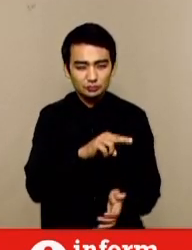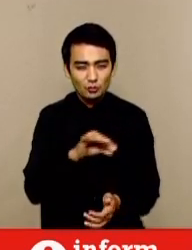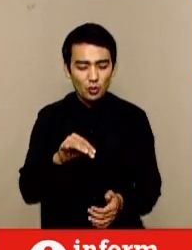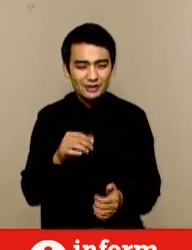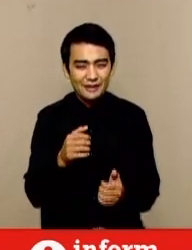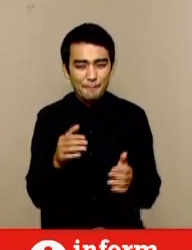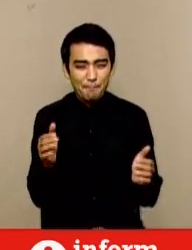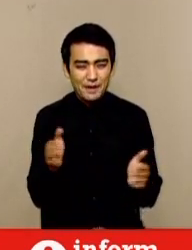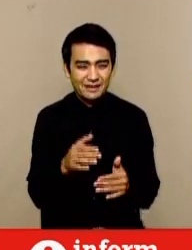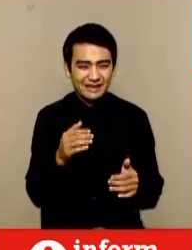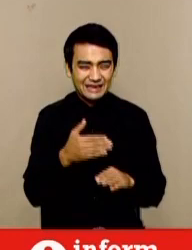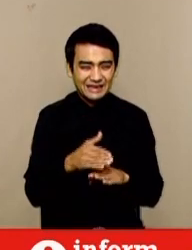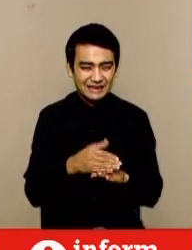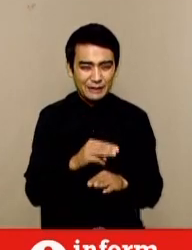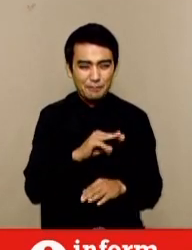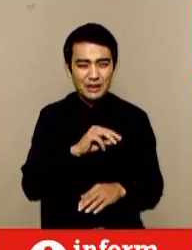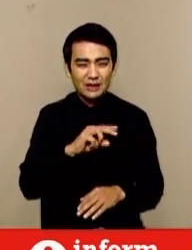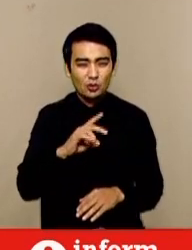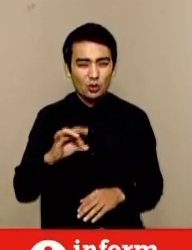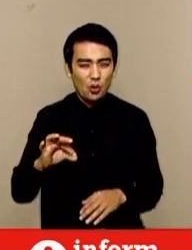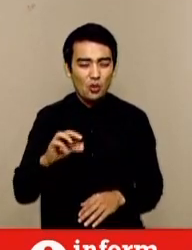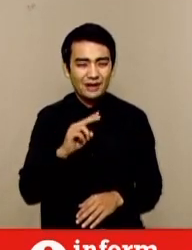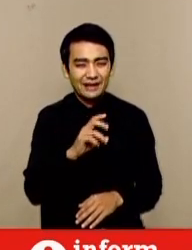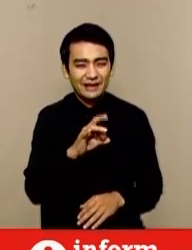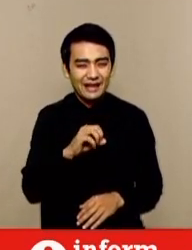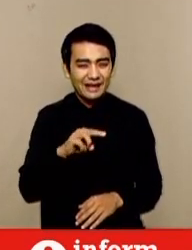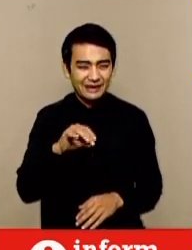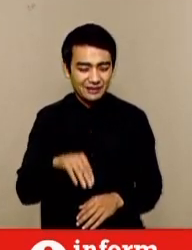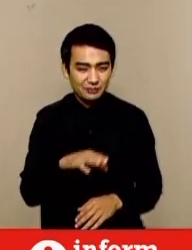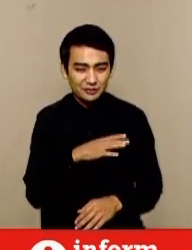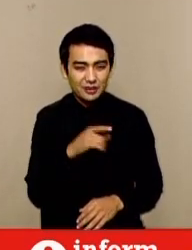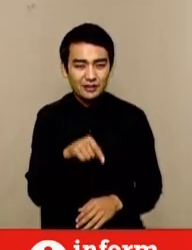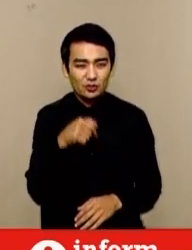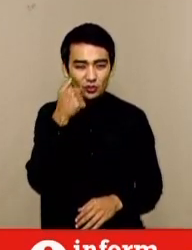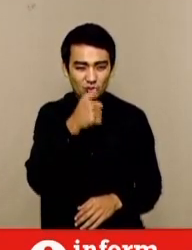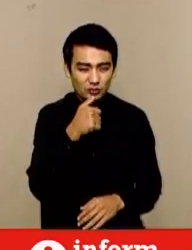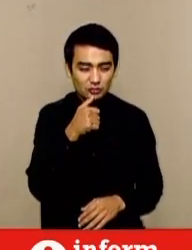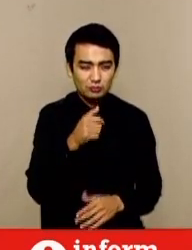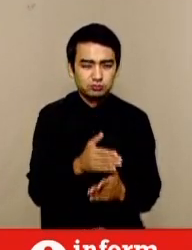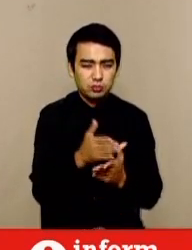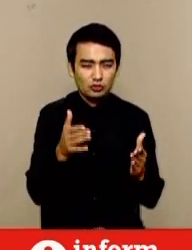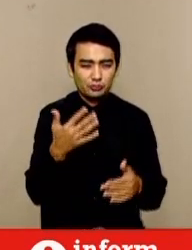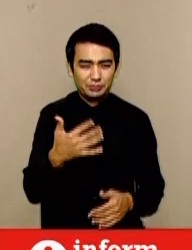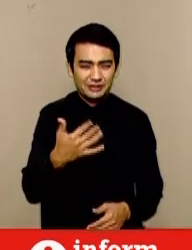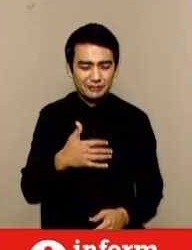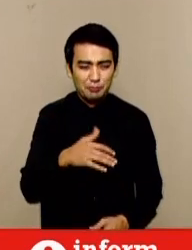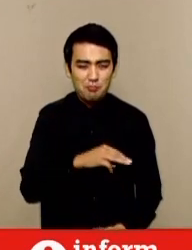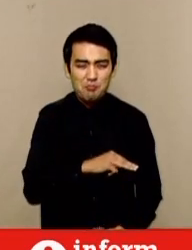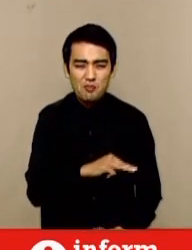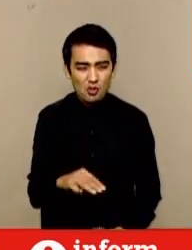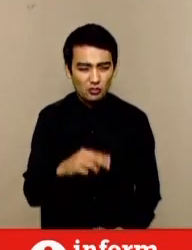микрокредитам в том году, да? Значит, в этом году их будет уже больше 50 миллионов. То